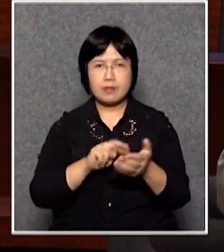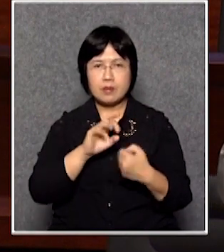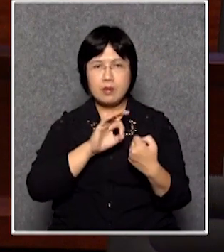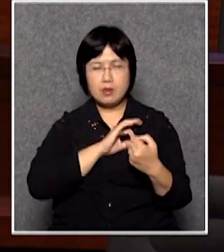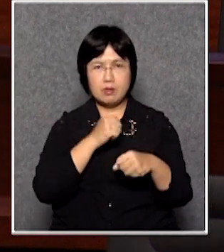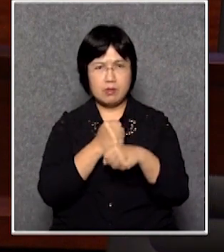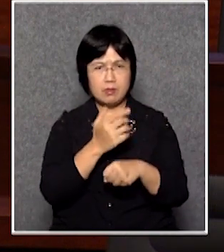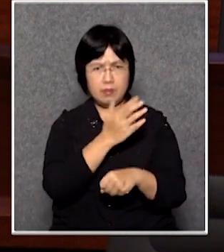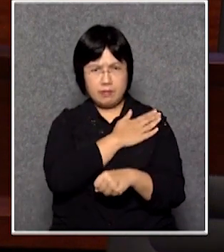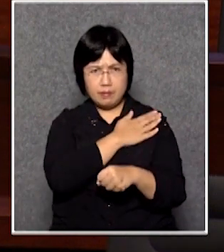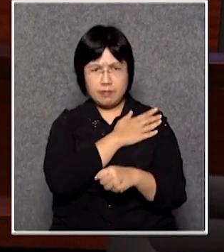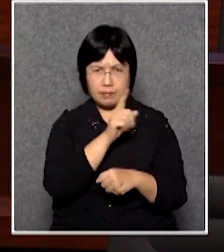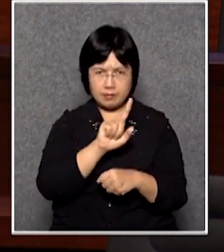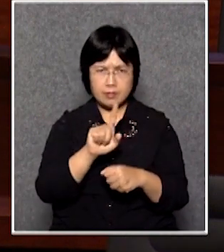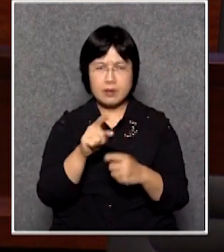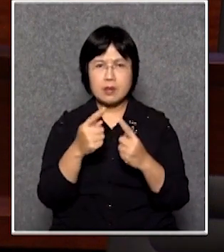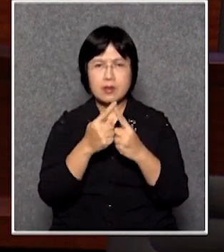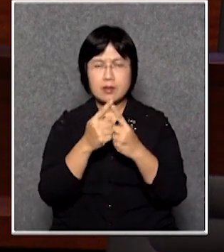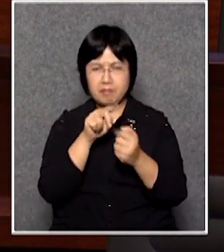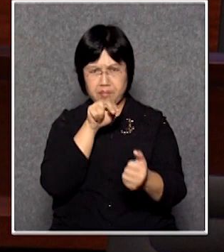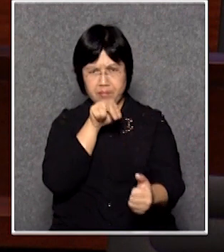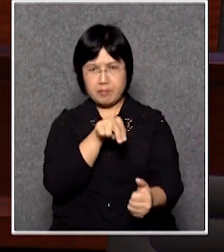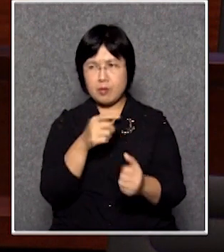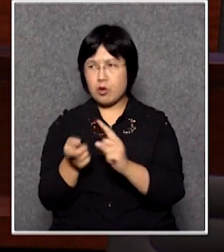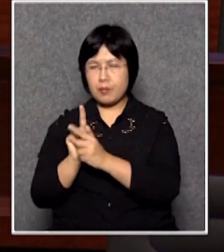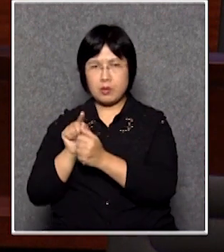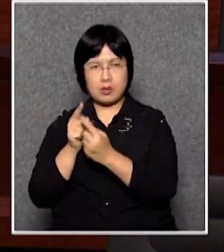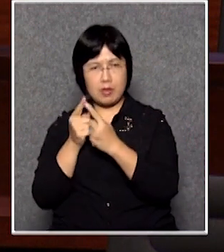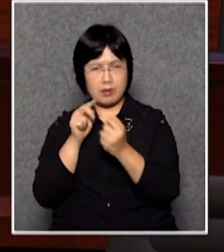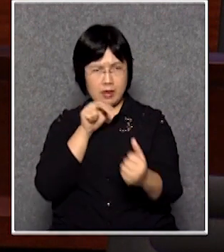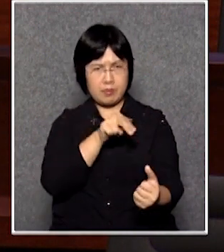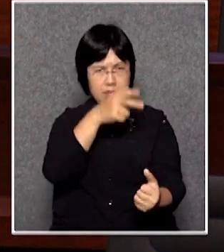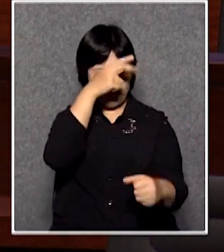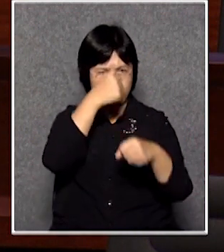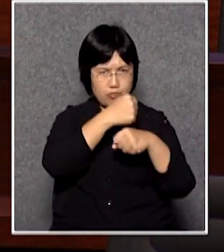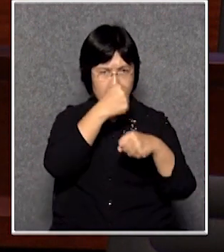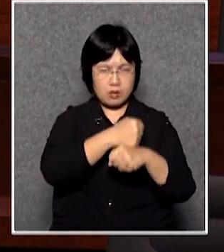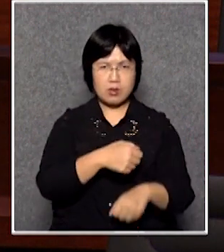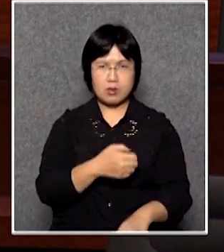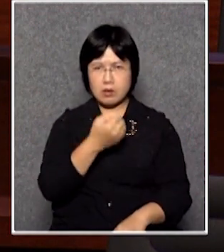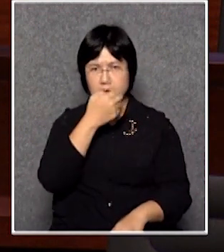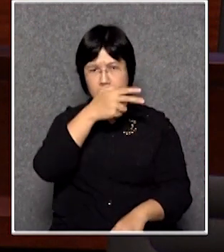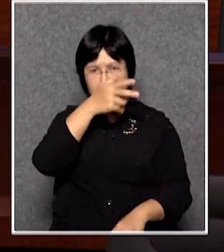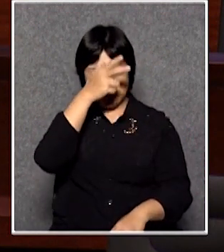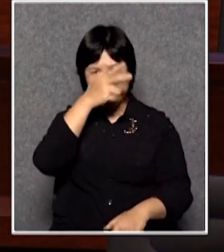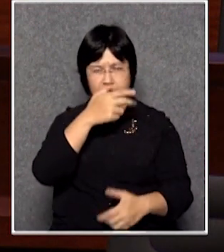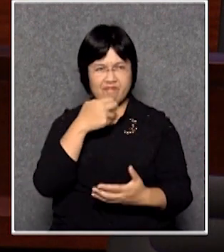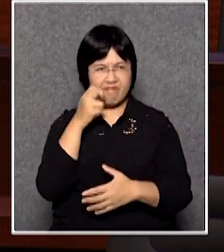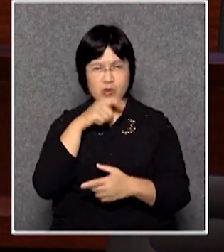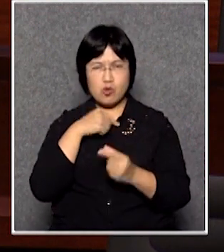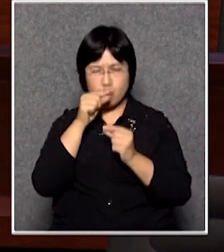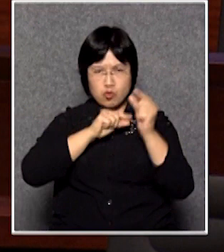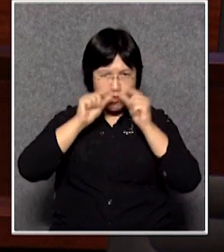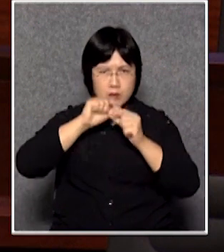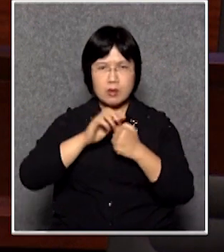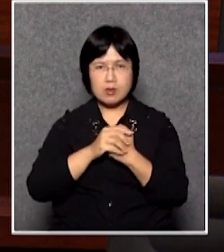責是替人民監督政府施政，特區政府巧立名目、